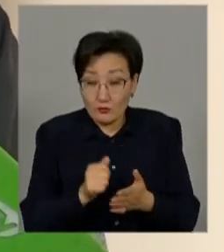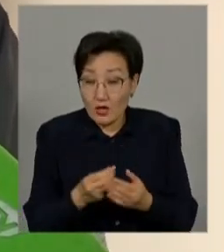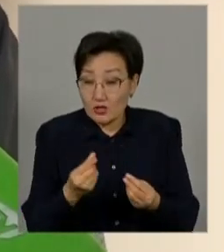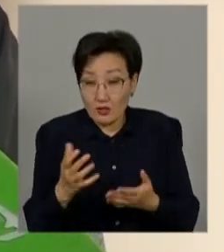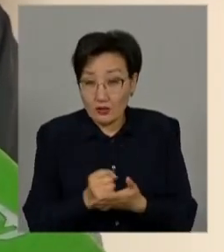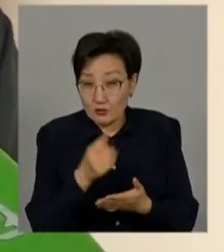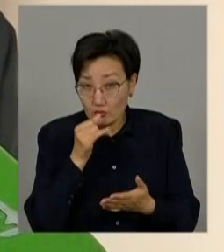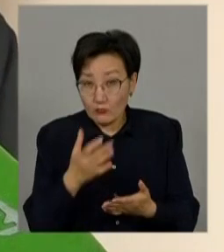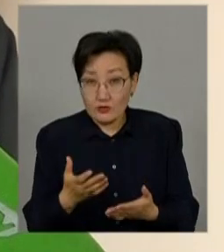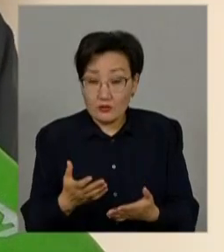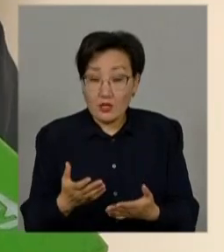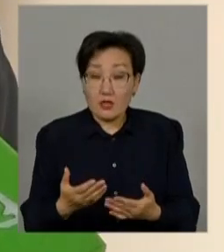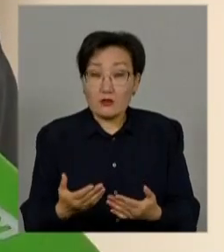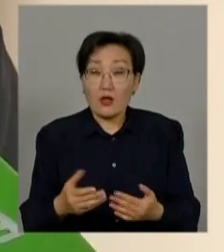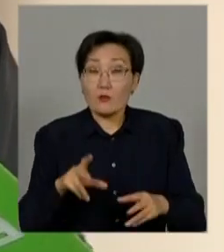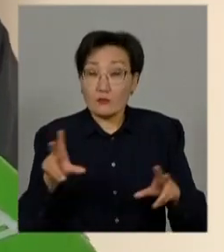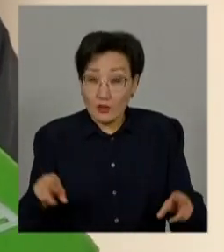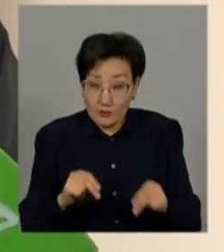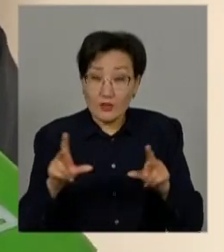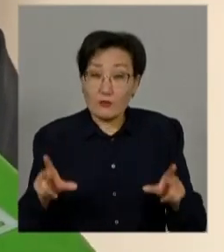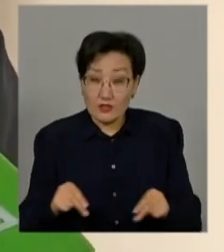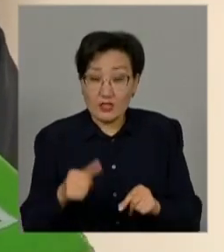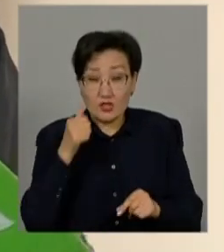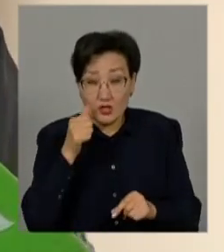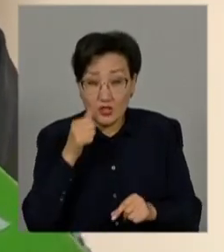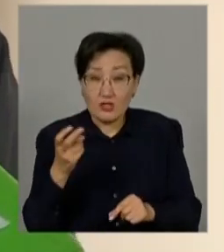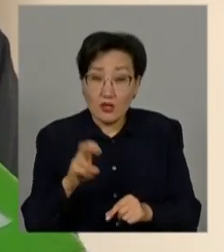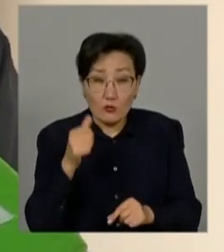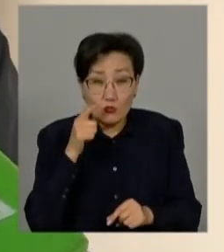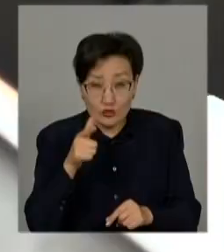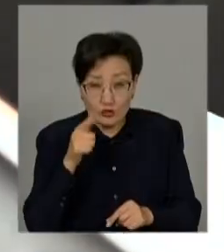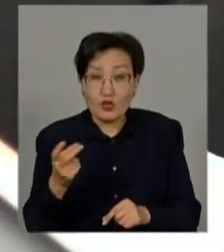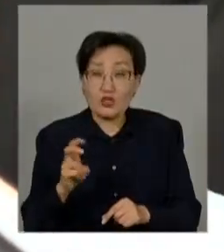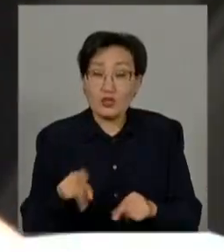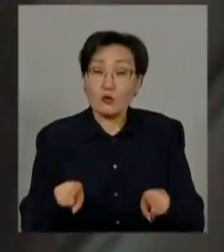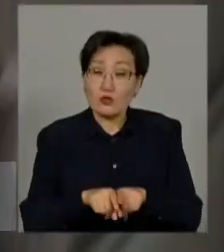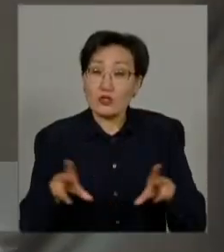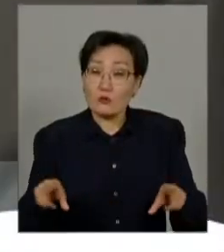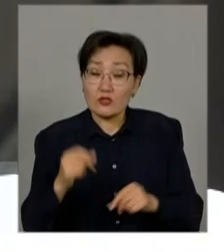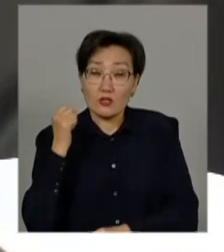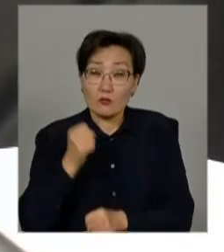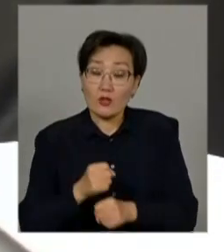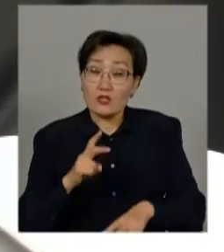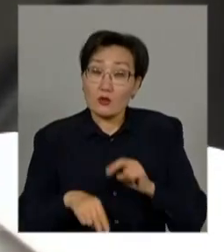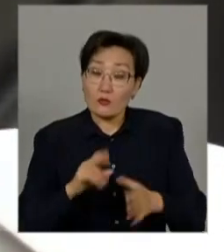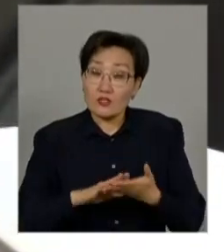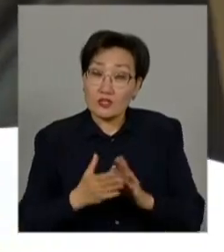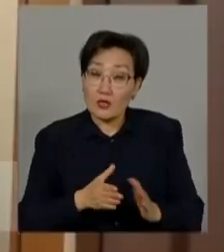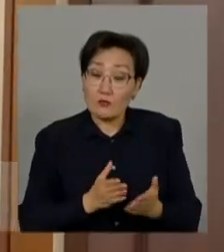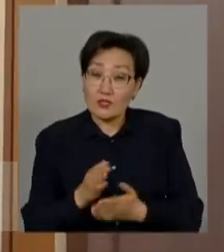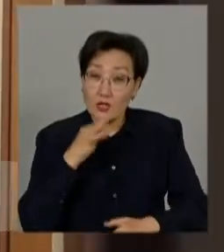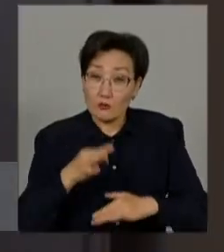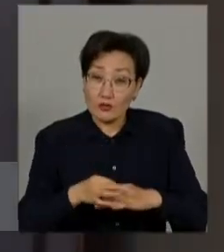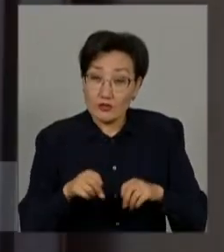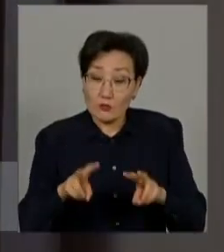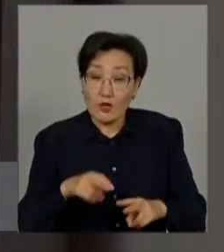отқан жоқпыз әлі. Әні береміз, міне береміз дейді, ертең келеміз, ертең кел, бүрсі күні кел деп. Жұмысшылар мен құрылыстың жайына тікелей жауапты